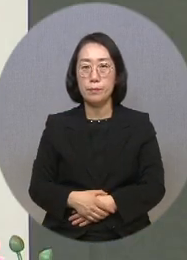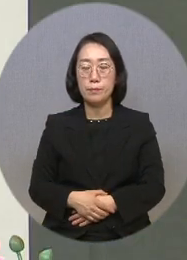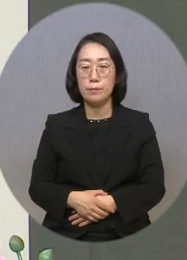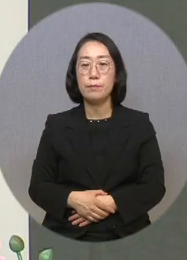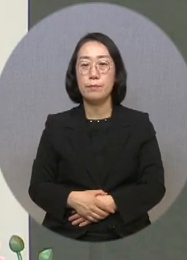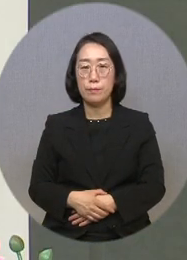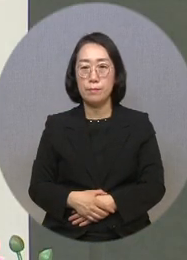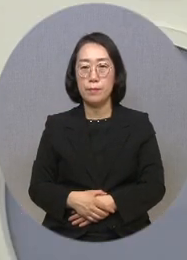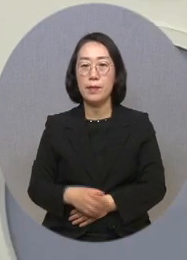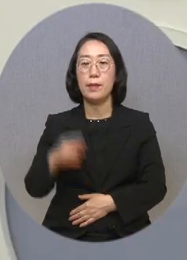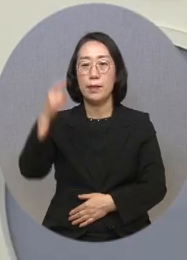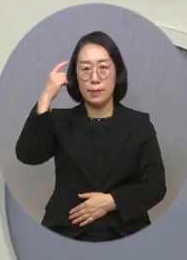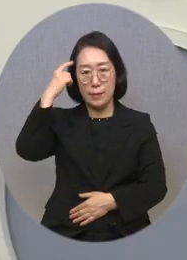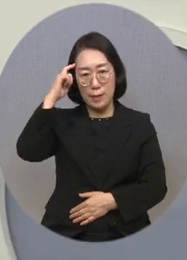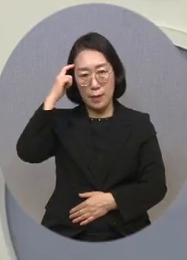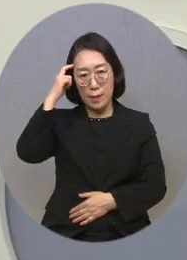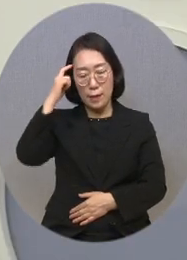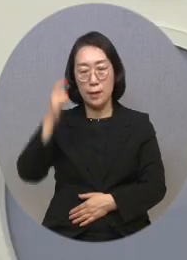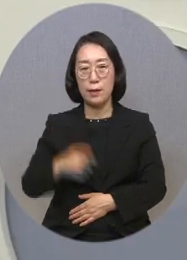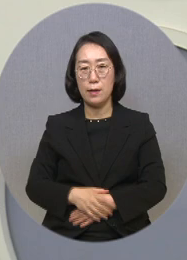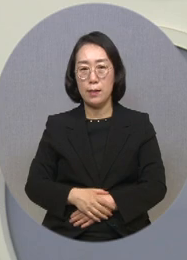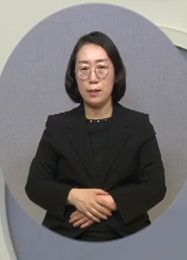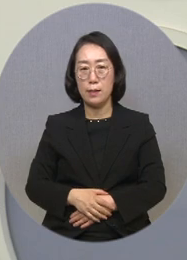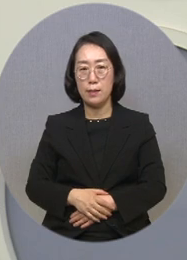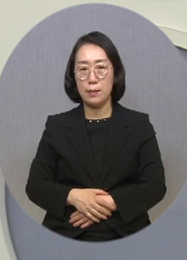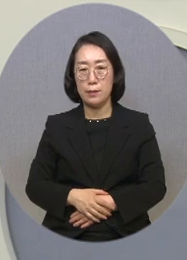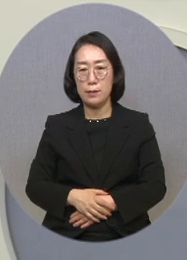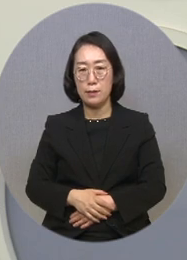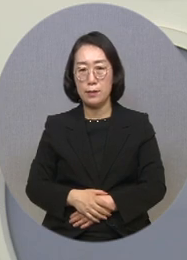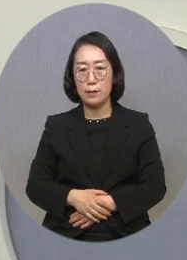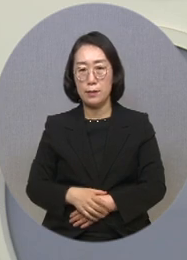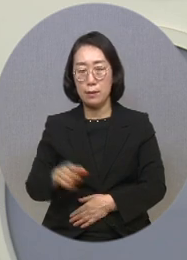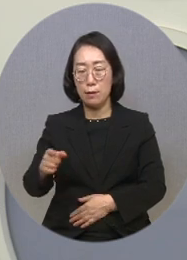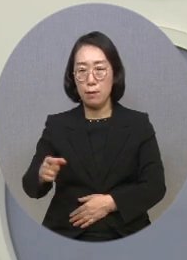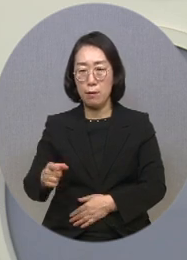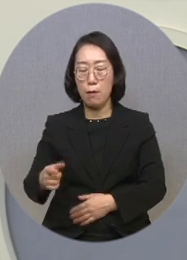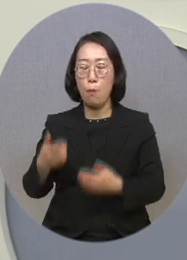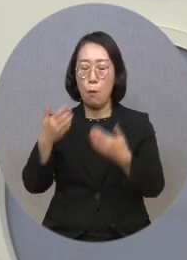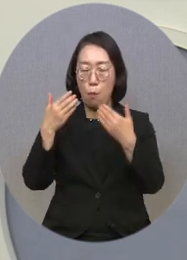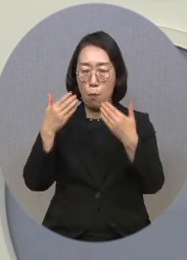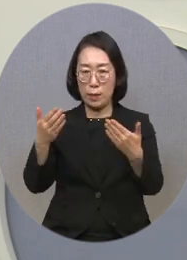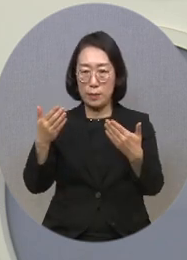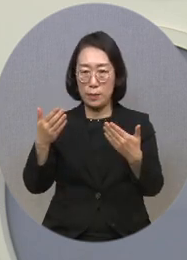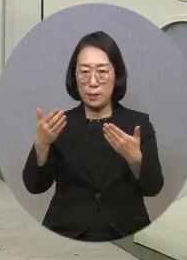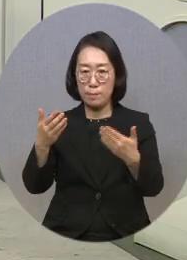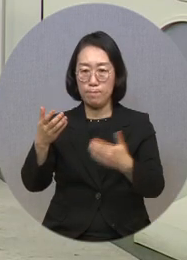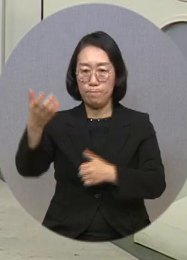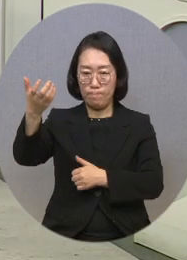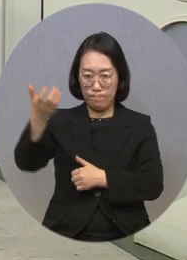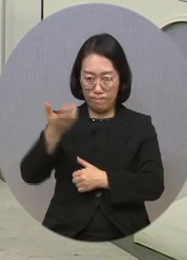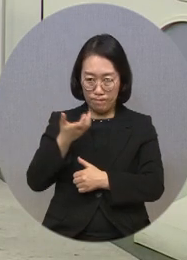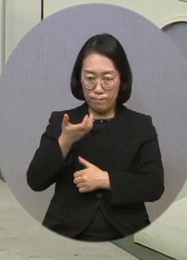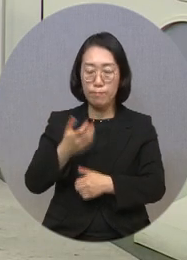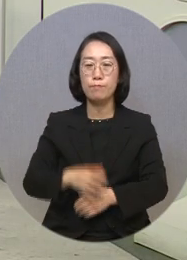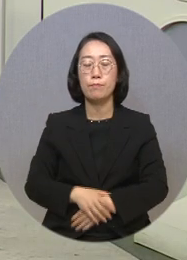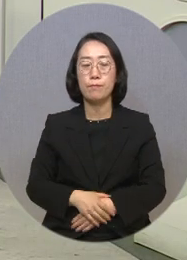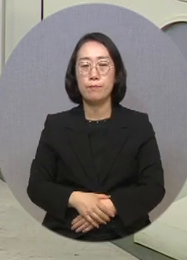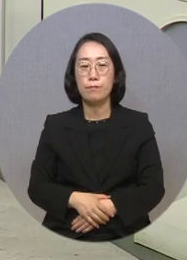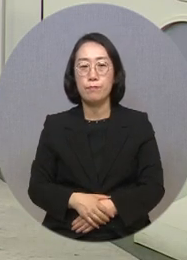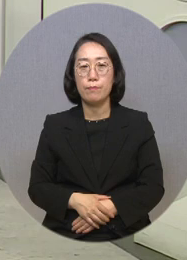이렇게 생각을 하신다. 생각이 아니라 제가 영성으로 분명히 그것은 받았습니다. 아, 그래서 그걸